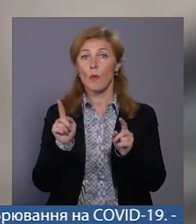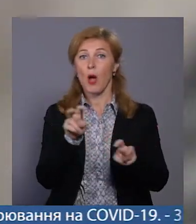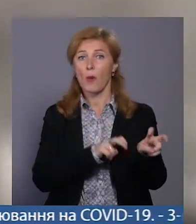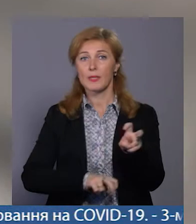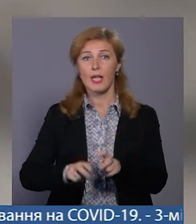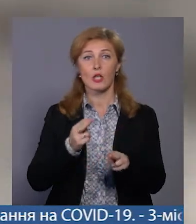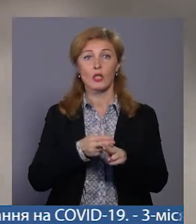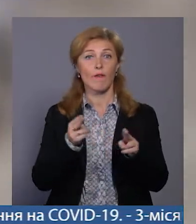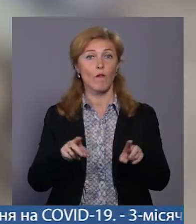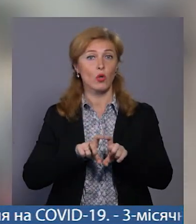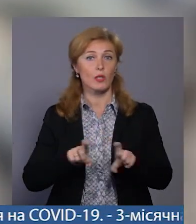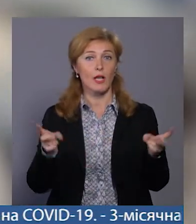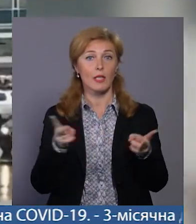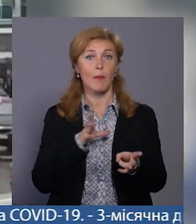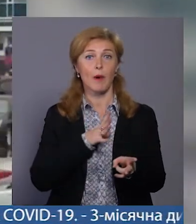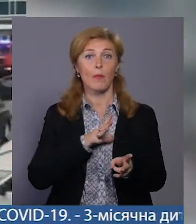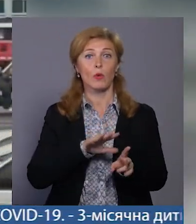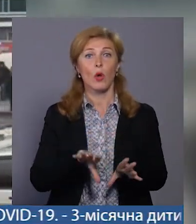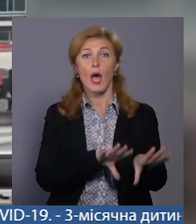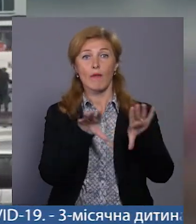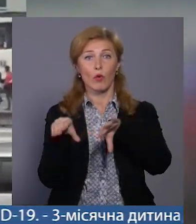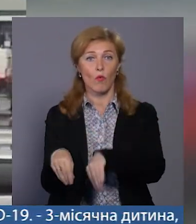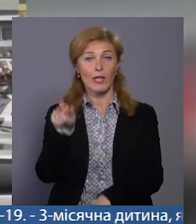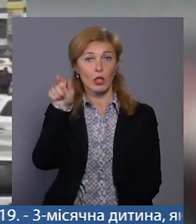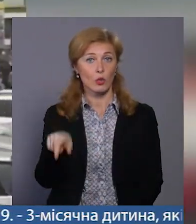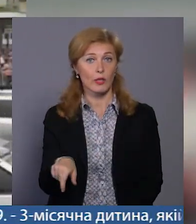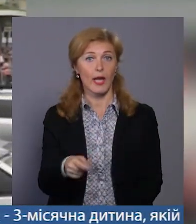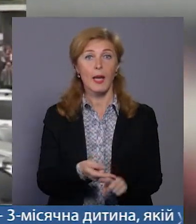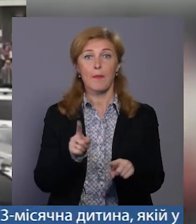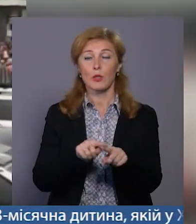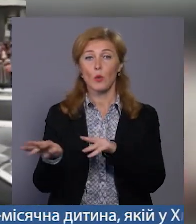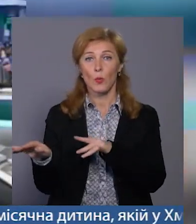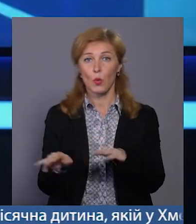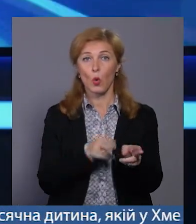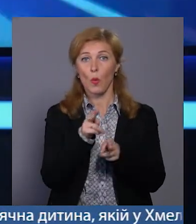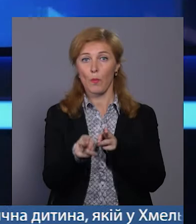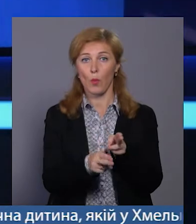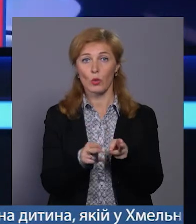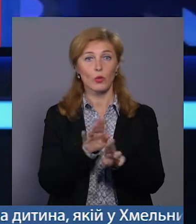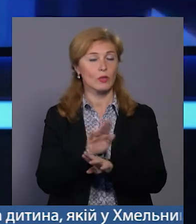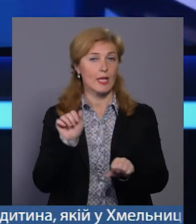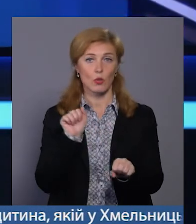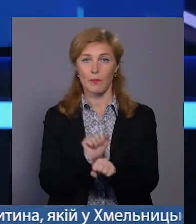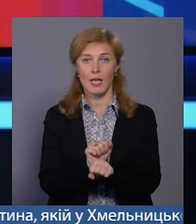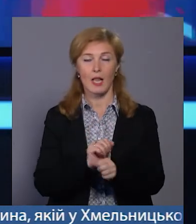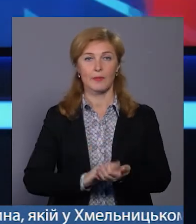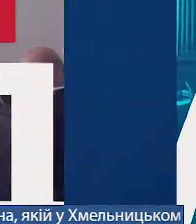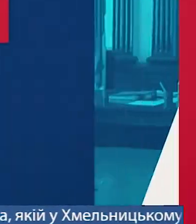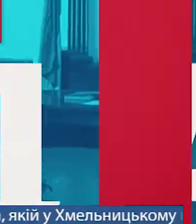вокзал, звідти довелося евакуювати людей. При цьому рух потягів на станції Хмельницький не зупиняли.